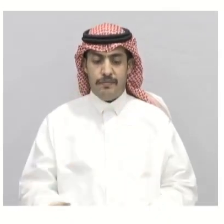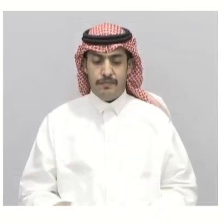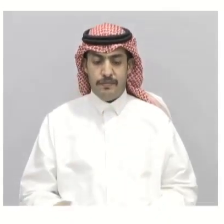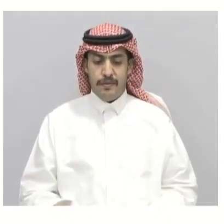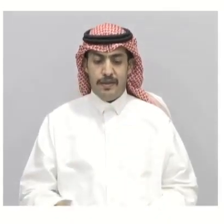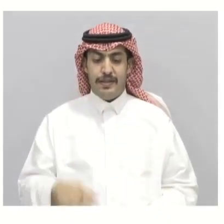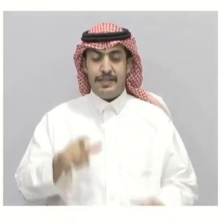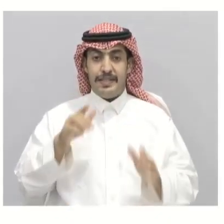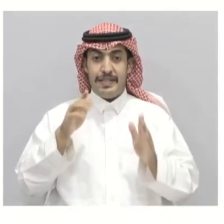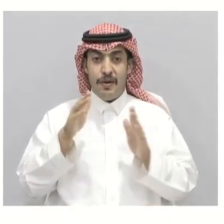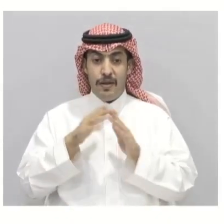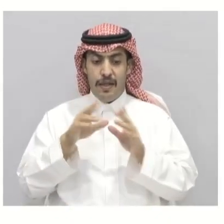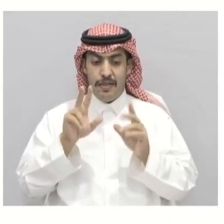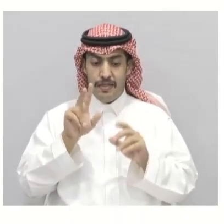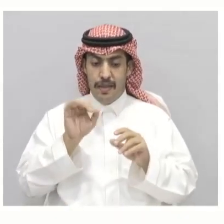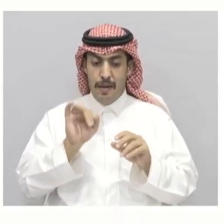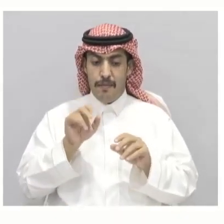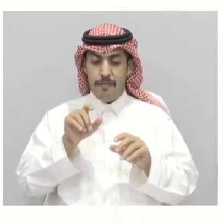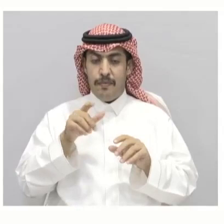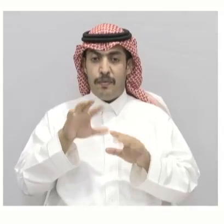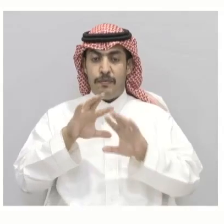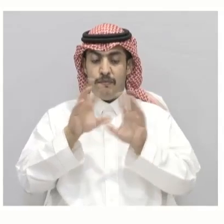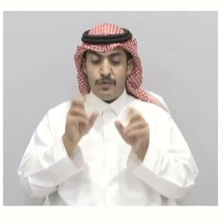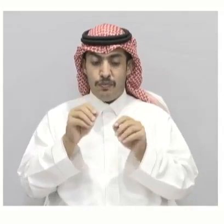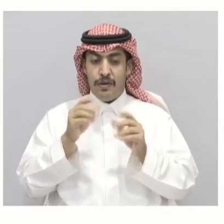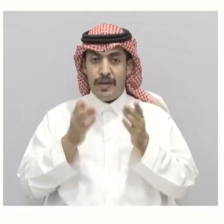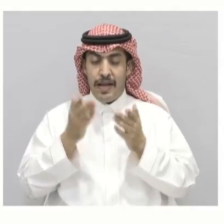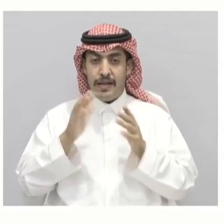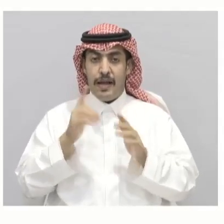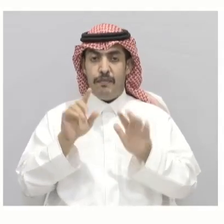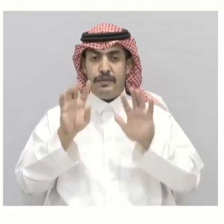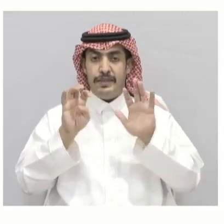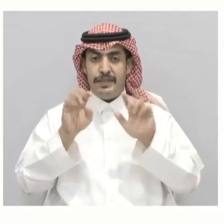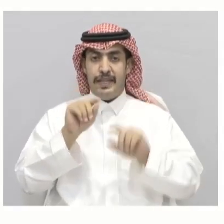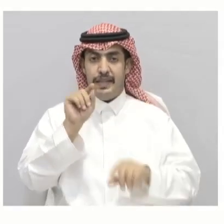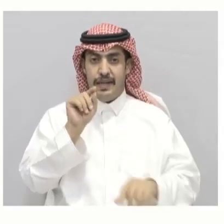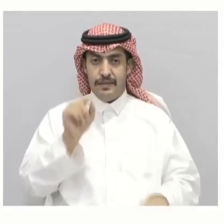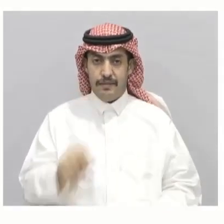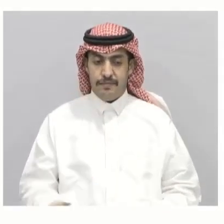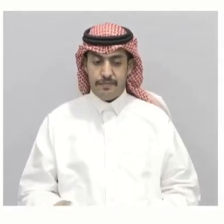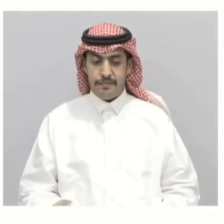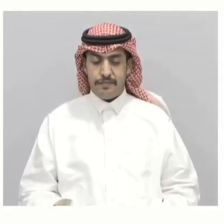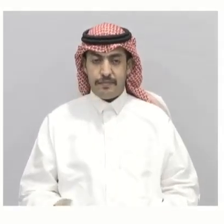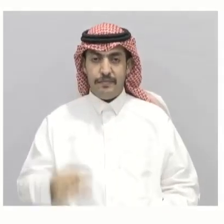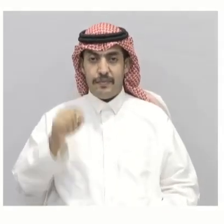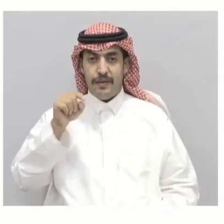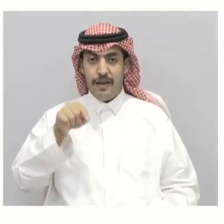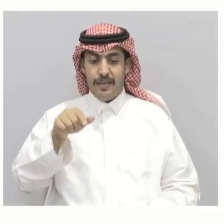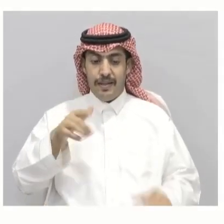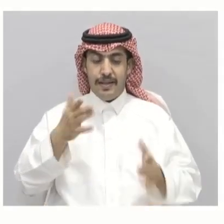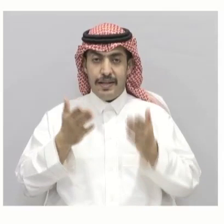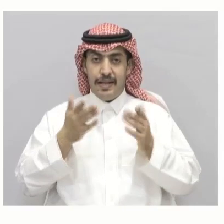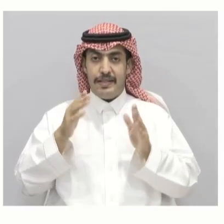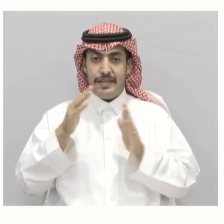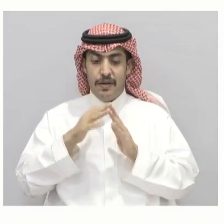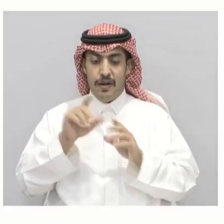الزاويتان المتتامتان مجموع قياسهما 90 درجه وهنا قياس